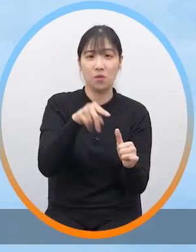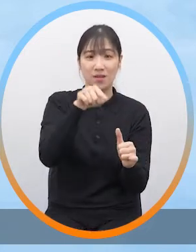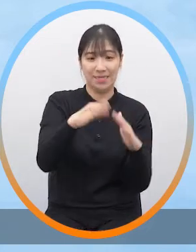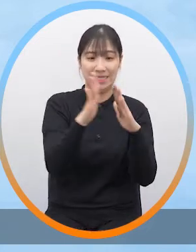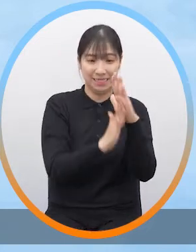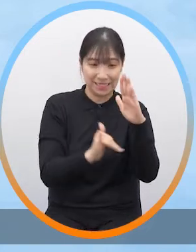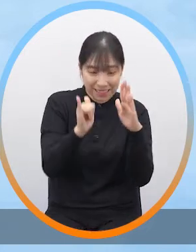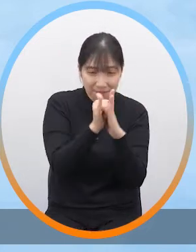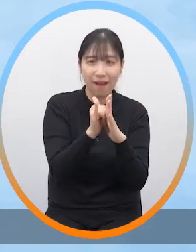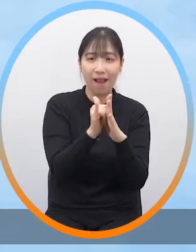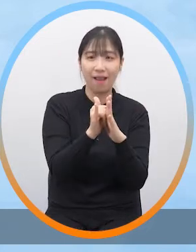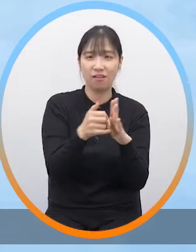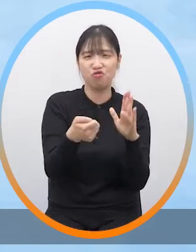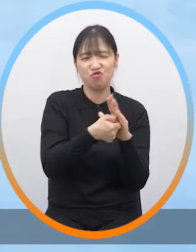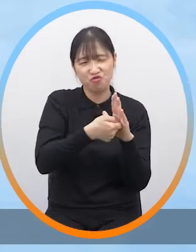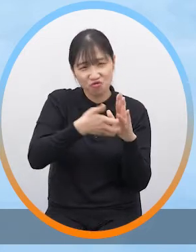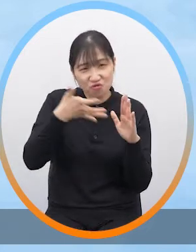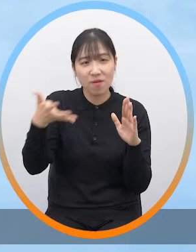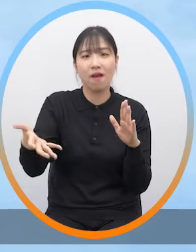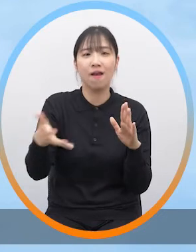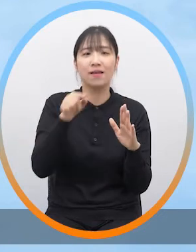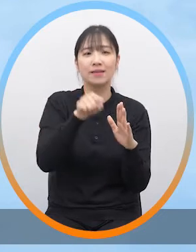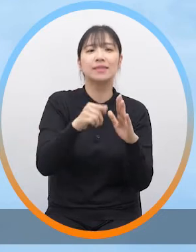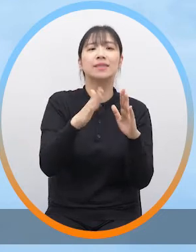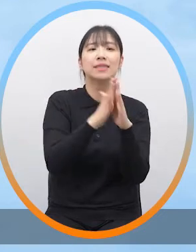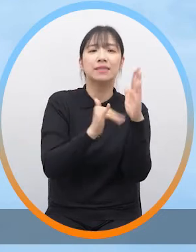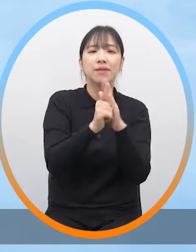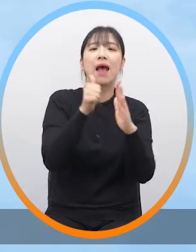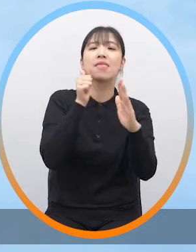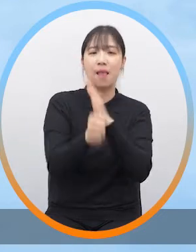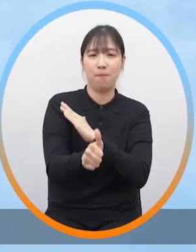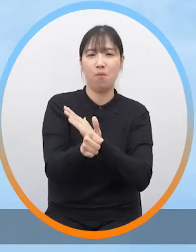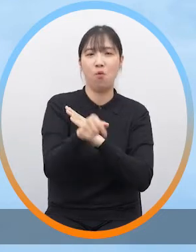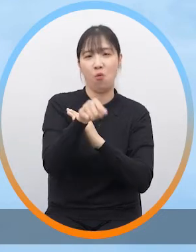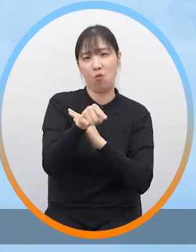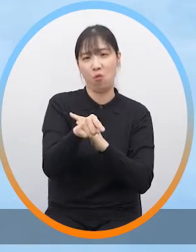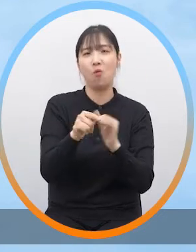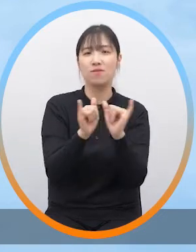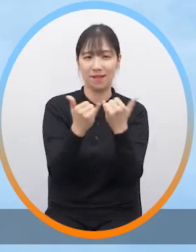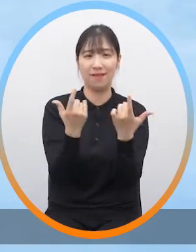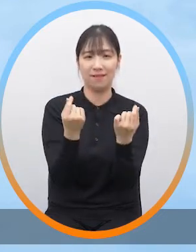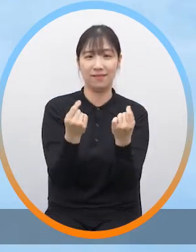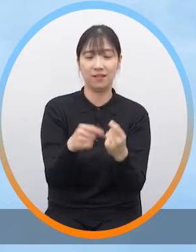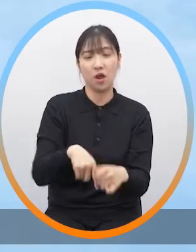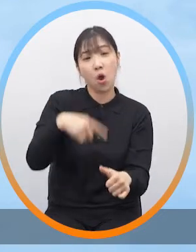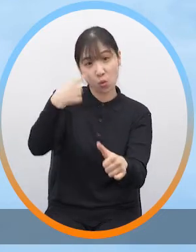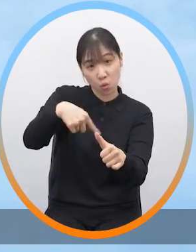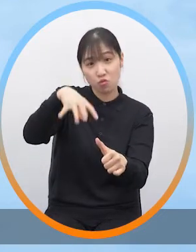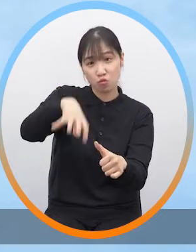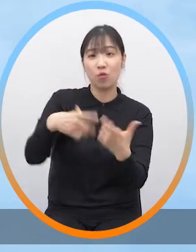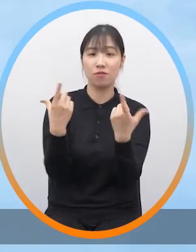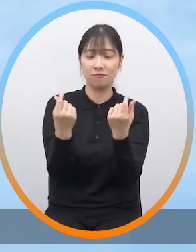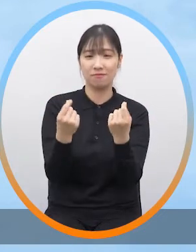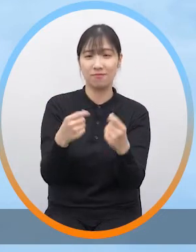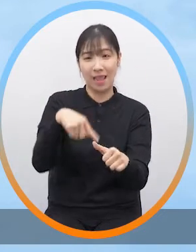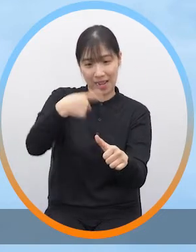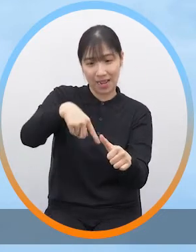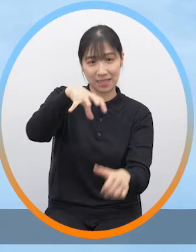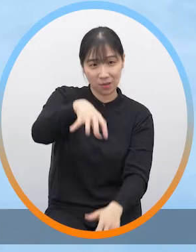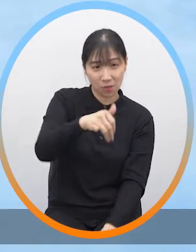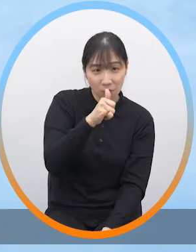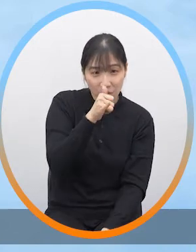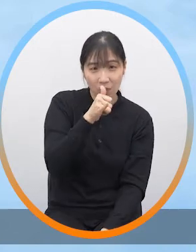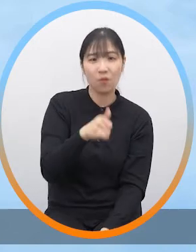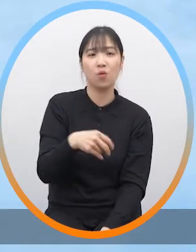그 집안의 이른바 유명한 그 집안을 대표하는 유학자이거나, 이렇게 됩니다. 교육공간 똑같습니다. 강당이